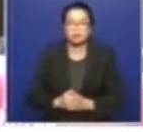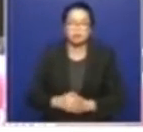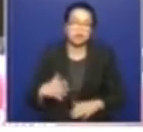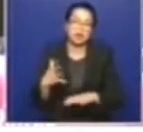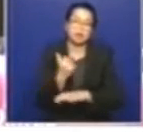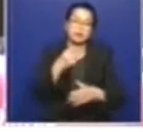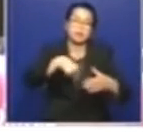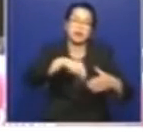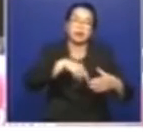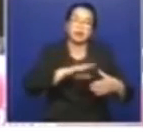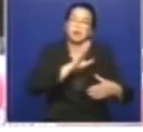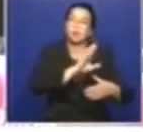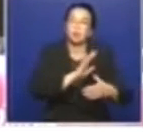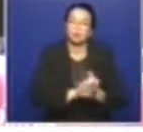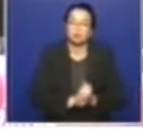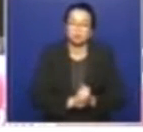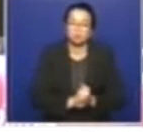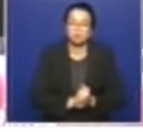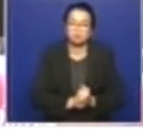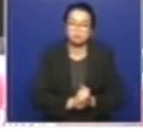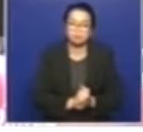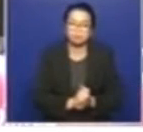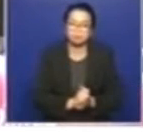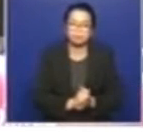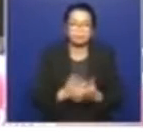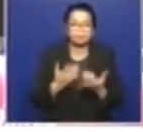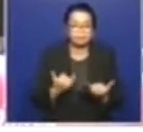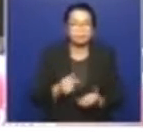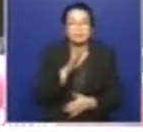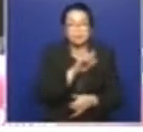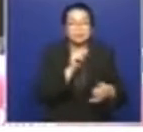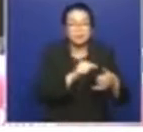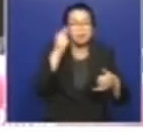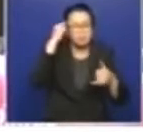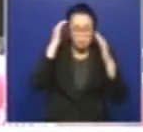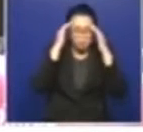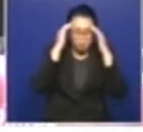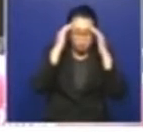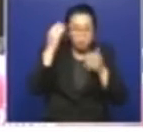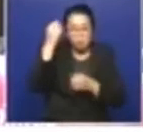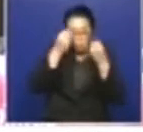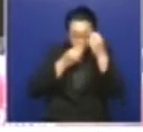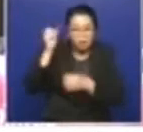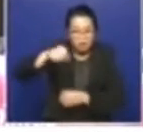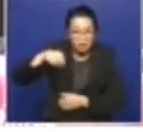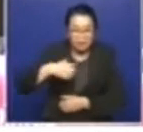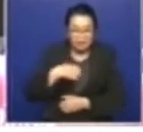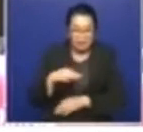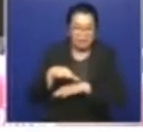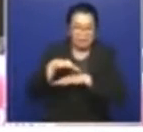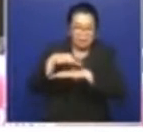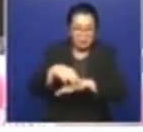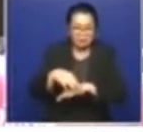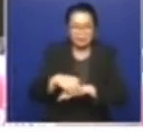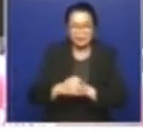ในของท่านเองเป็นข้อจำกัดวันนี้ท่านปวดหัวแทบตายผมรู้ท่านจะตั้งรัฐมนตรีสักคนยังปวดหัวเ